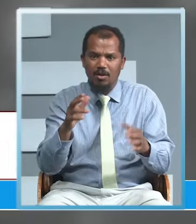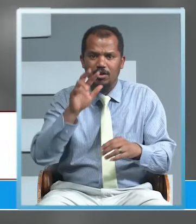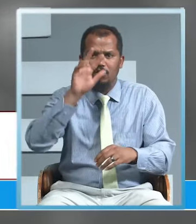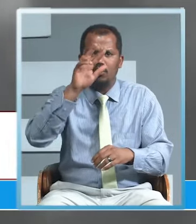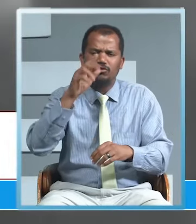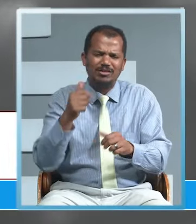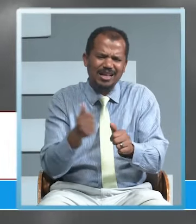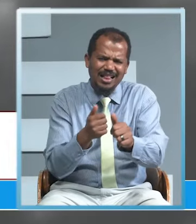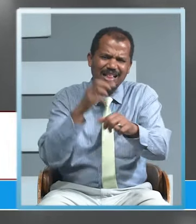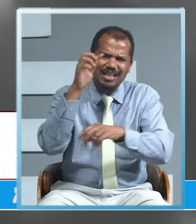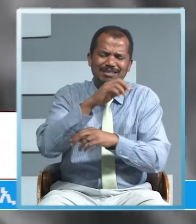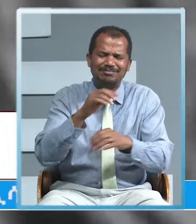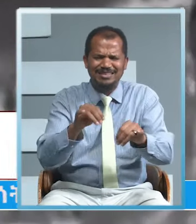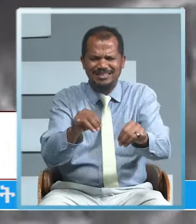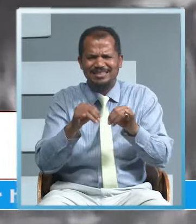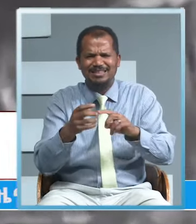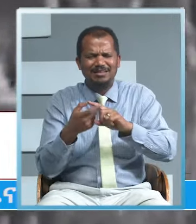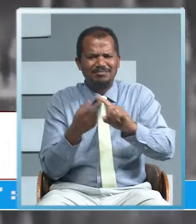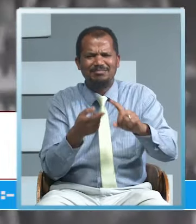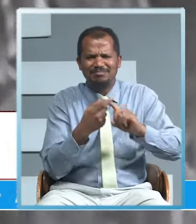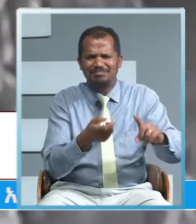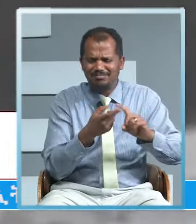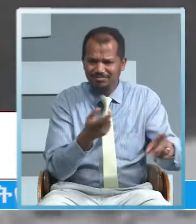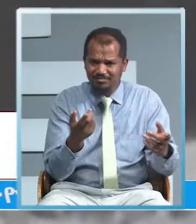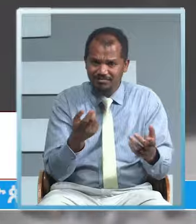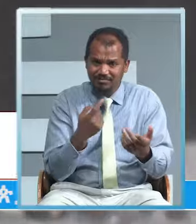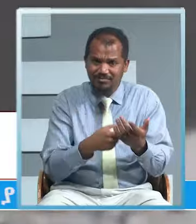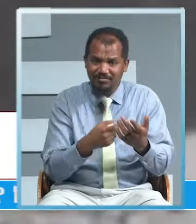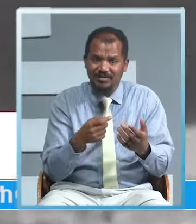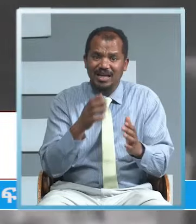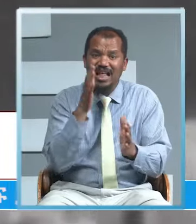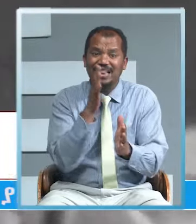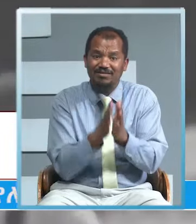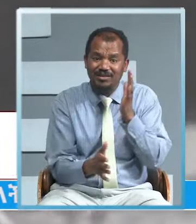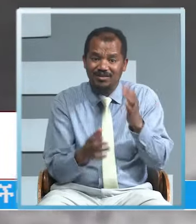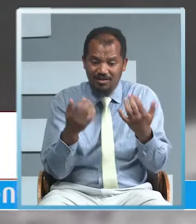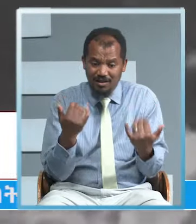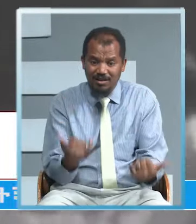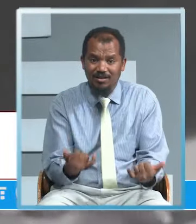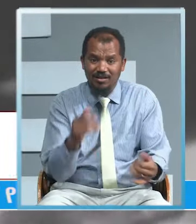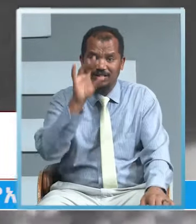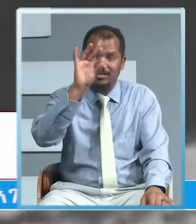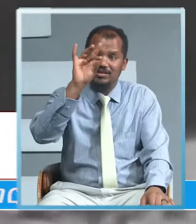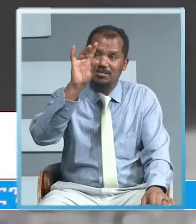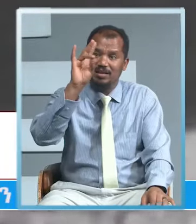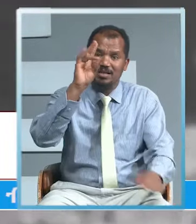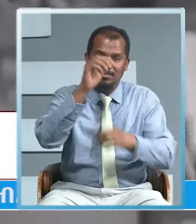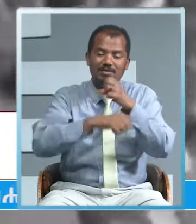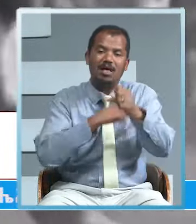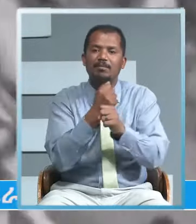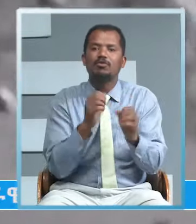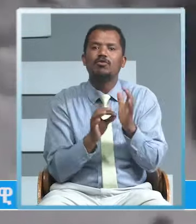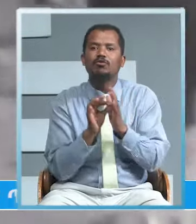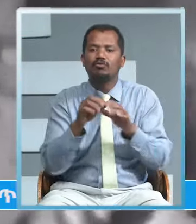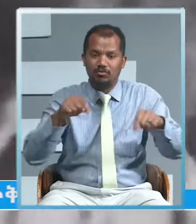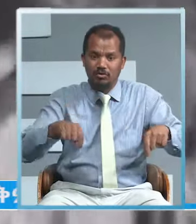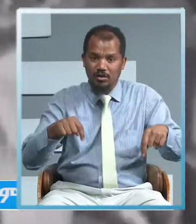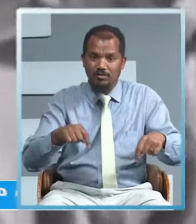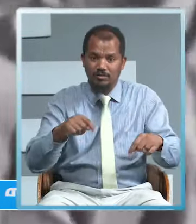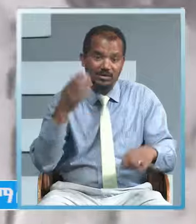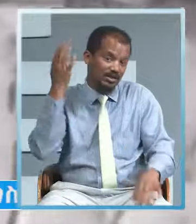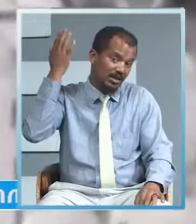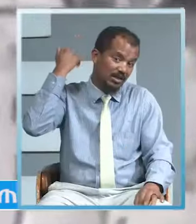ለሶስት ተከታታይ ቀናት በግፍ እንዲጨፈጨፉ አደረገ። ይህ ግፍ ከተፈጸመ እነሆ 87 ዓመታት ተቆጠሩ። ዘንድሮም